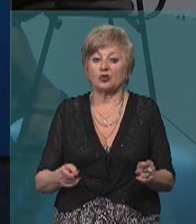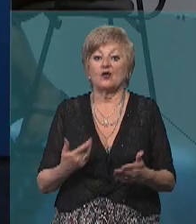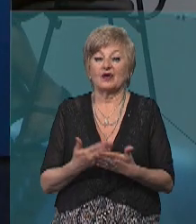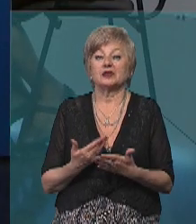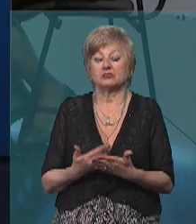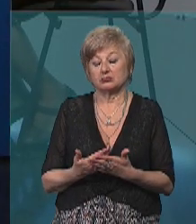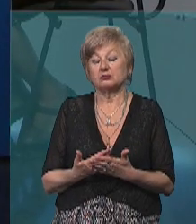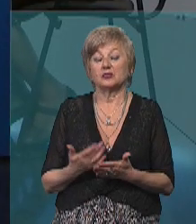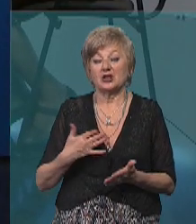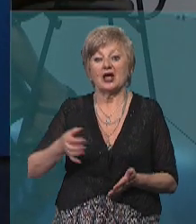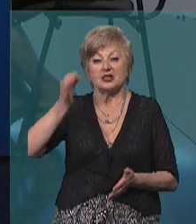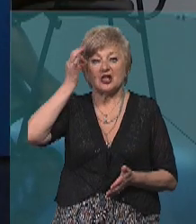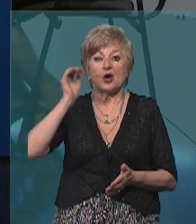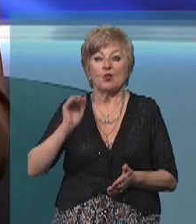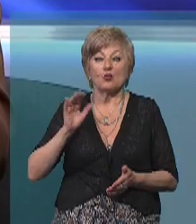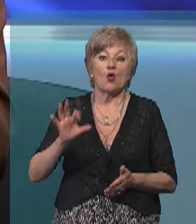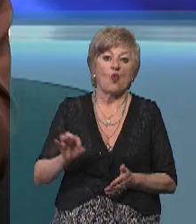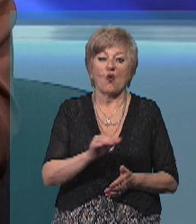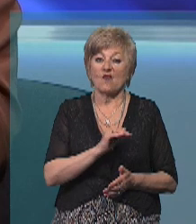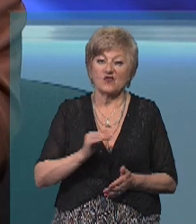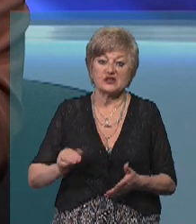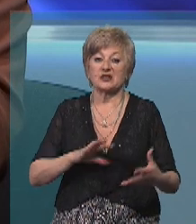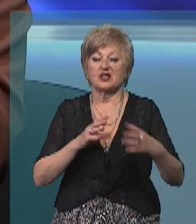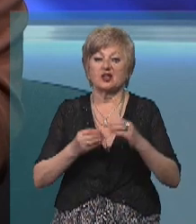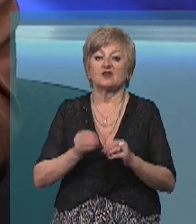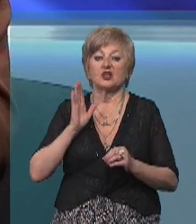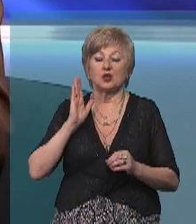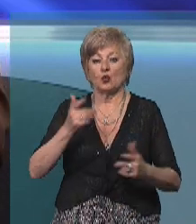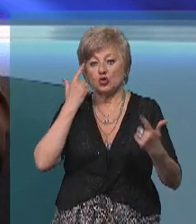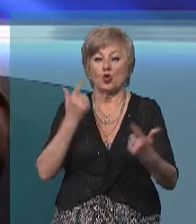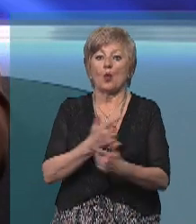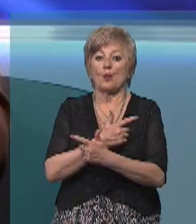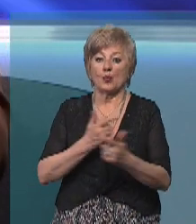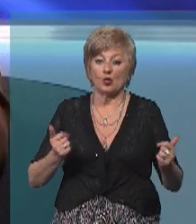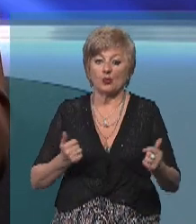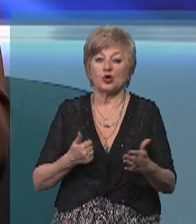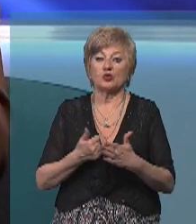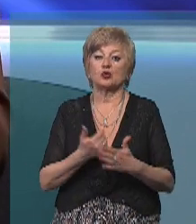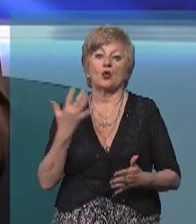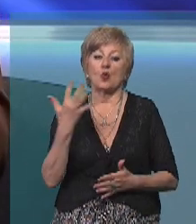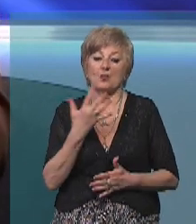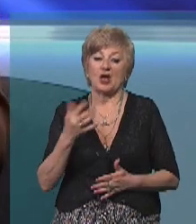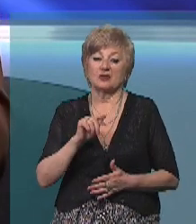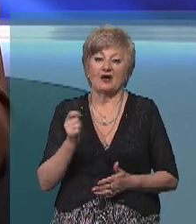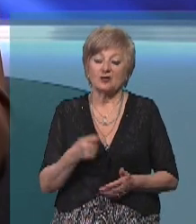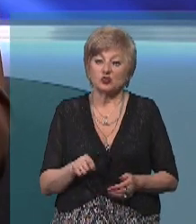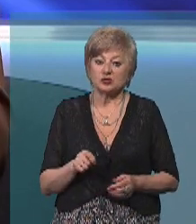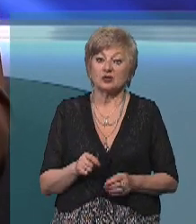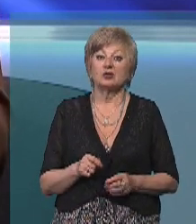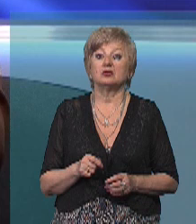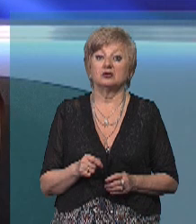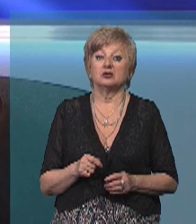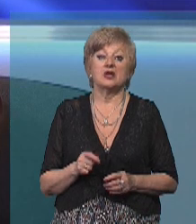попередні. Я нагадаю, що офіційно всі результати будуть оприлюднені до 5 серпня, от